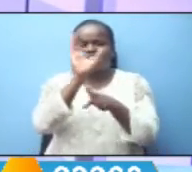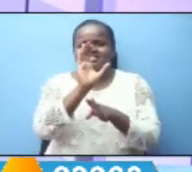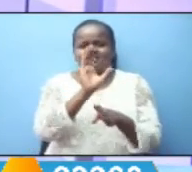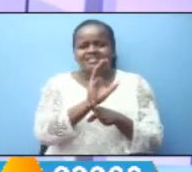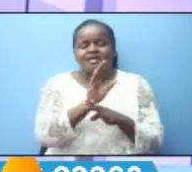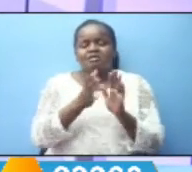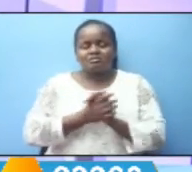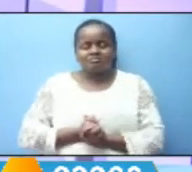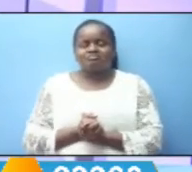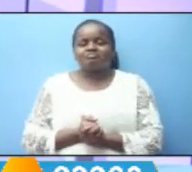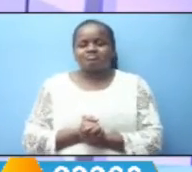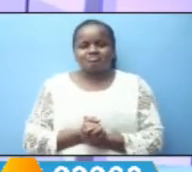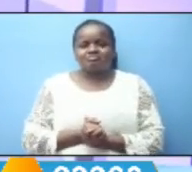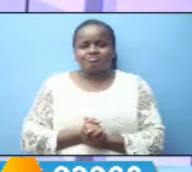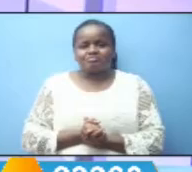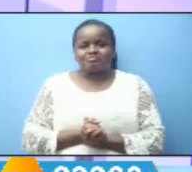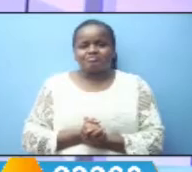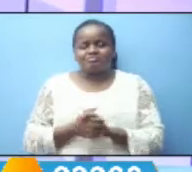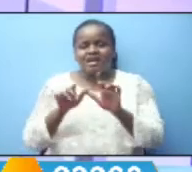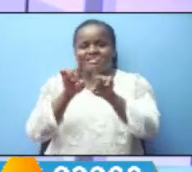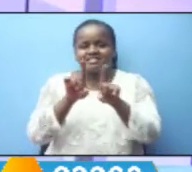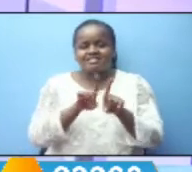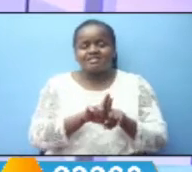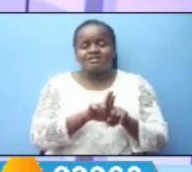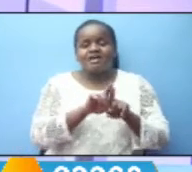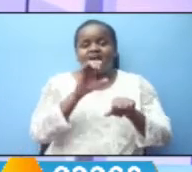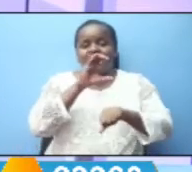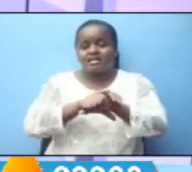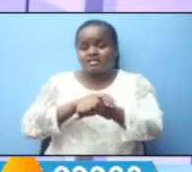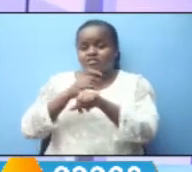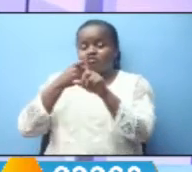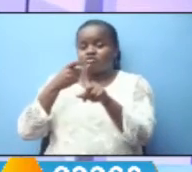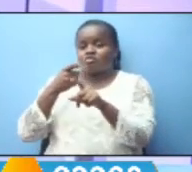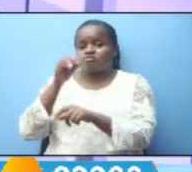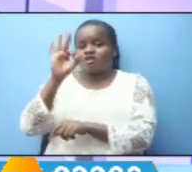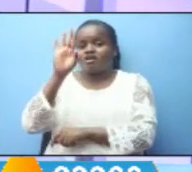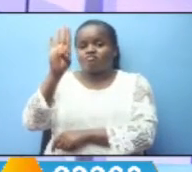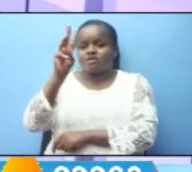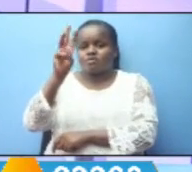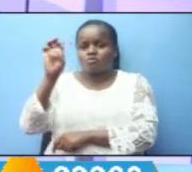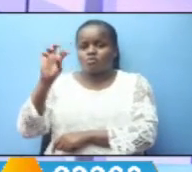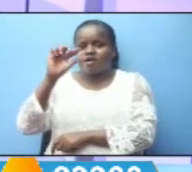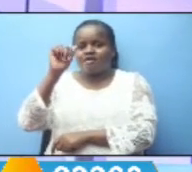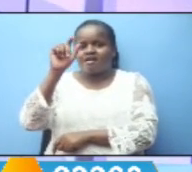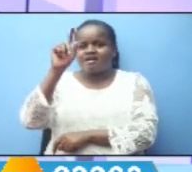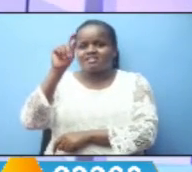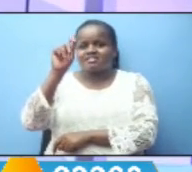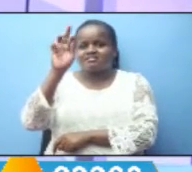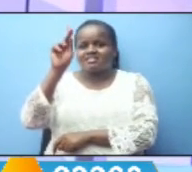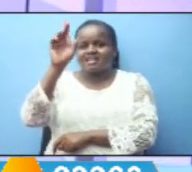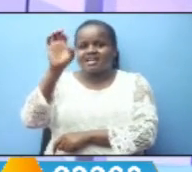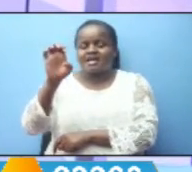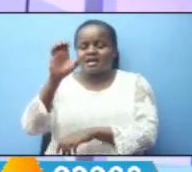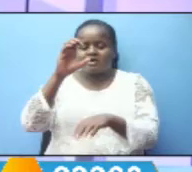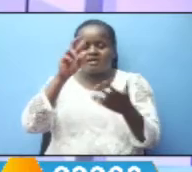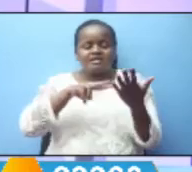hekwo hehega muno ona makiria na oho no gukorwo ugitukinyira kuri kwa WEEGA TV KE kuu ni mwena wa Facebook Nto uko tukira